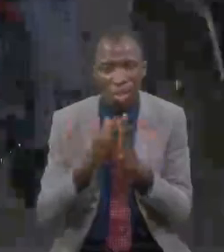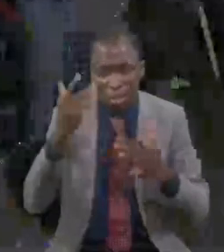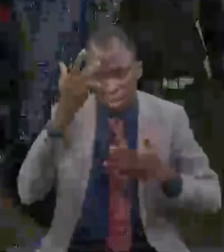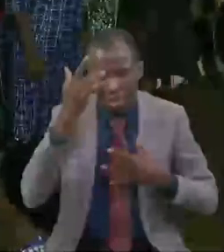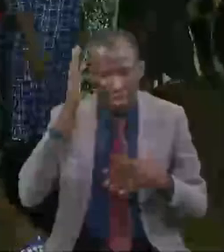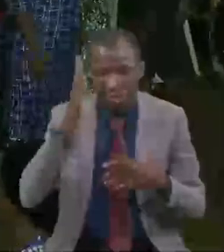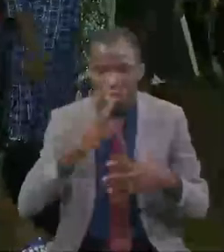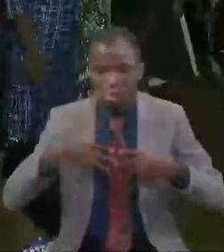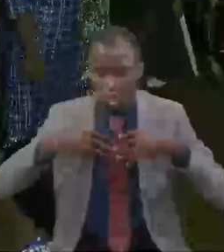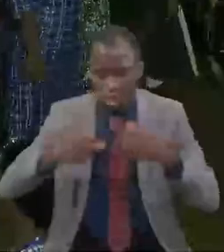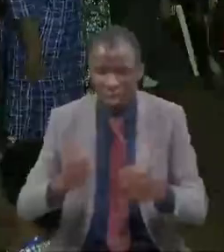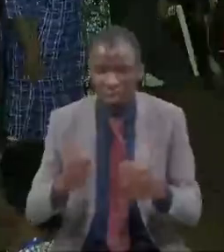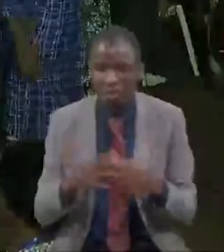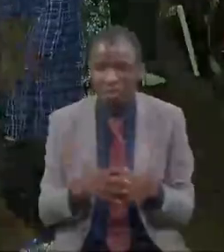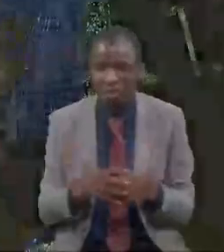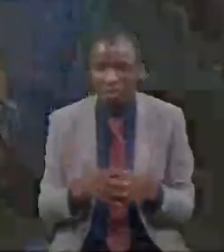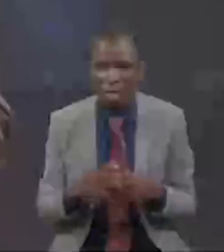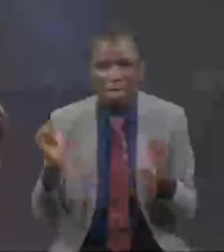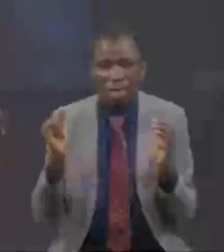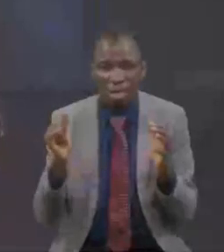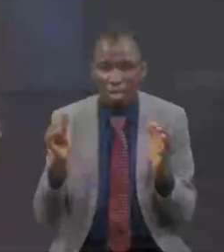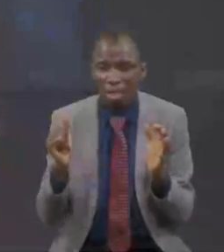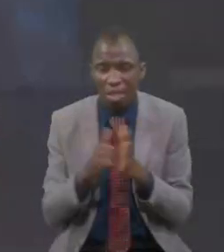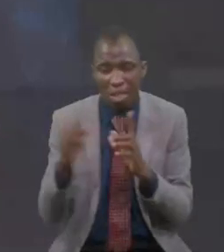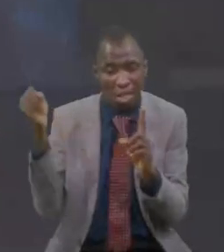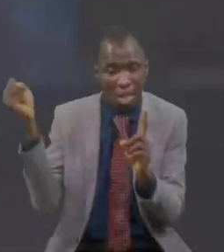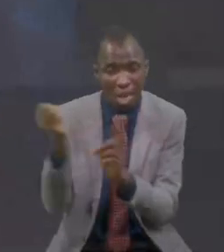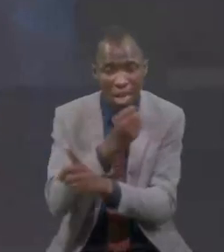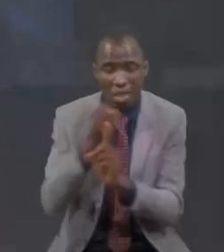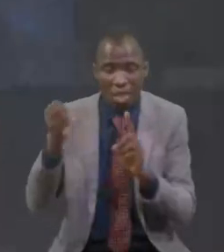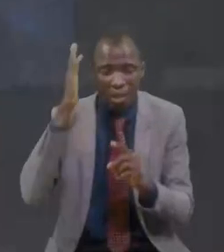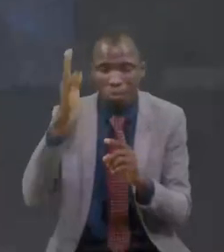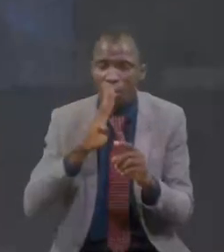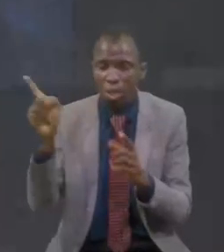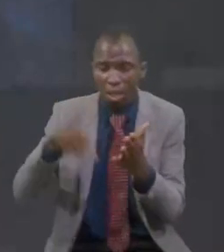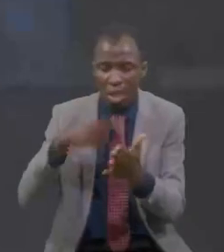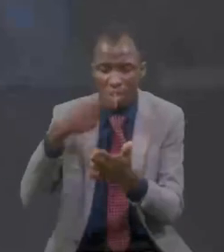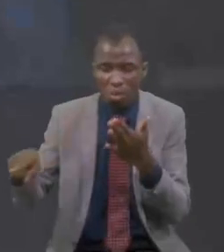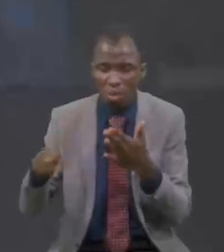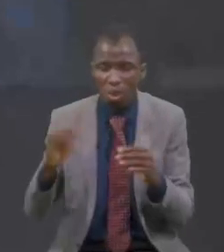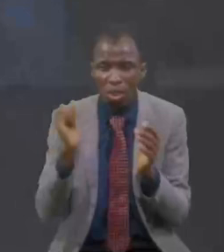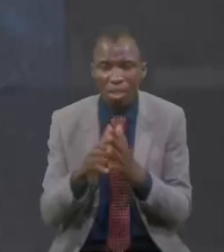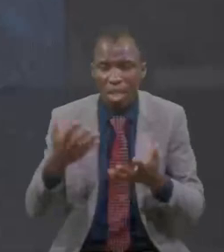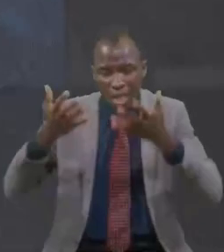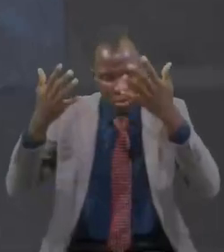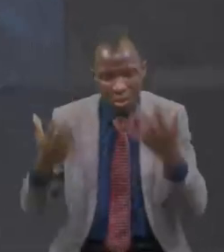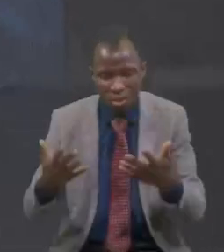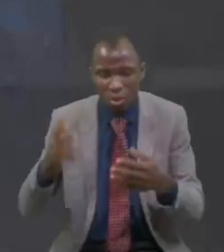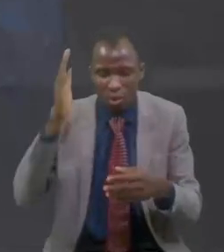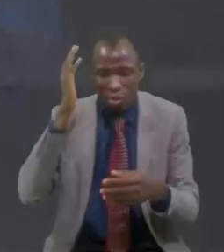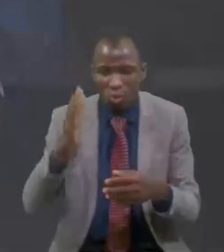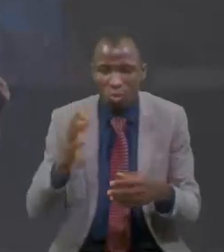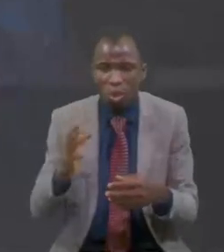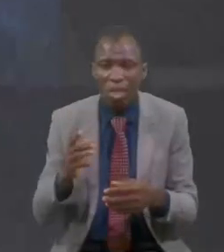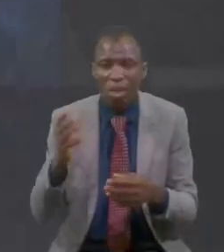sera guéri cette attaque sera ennulée cette affliction va